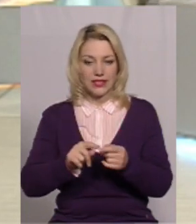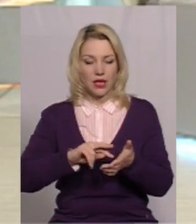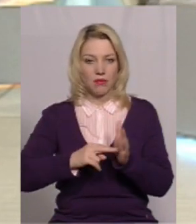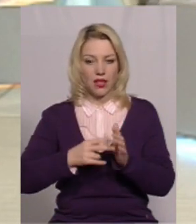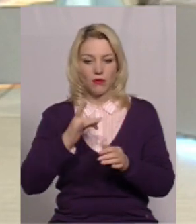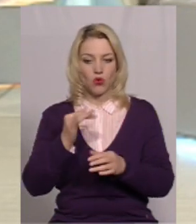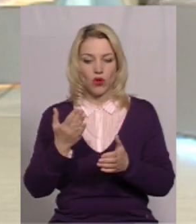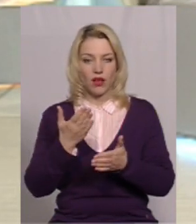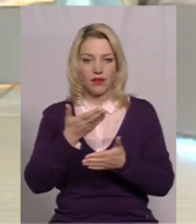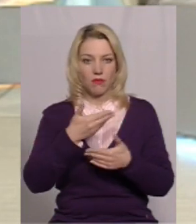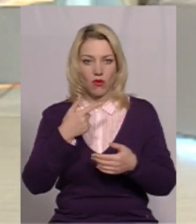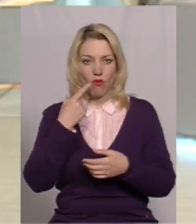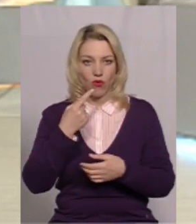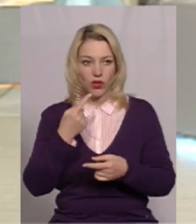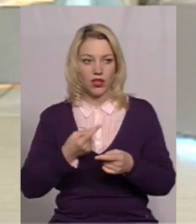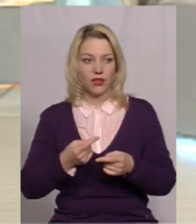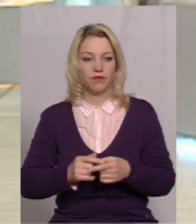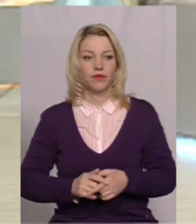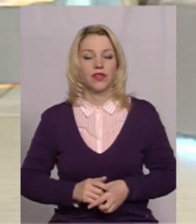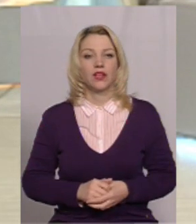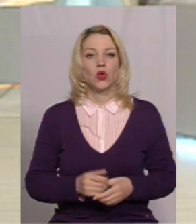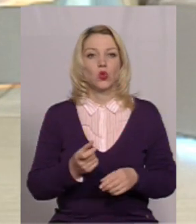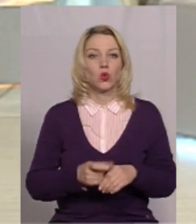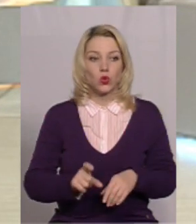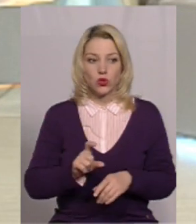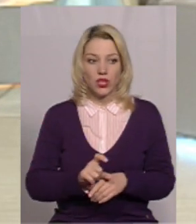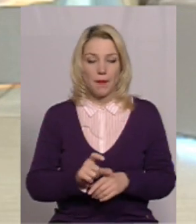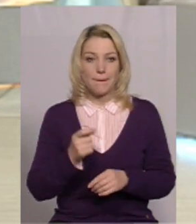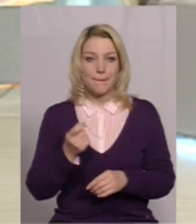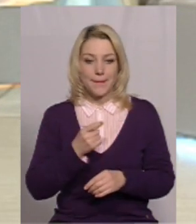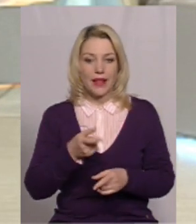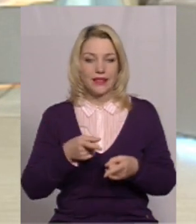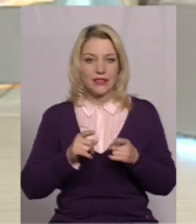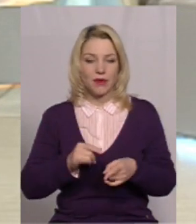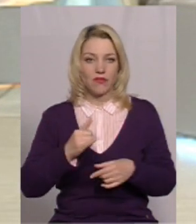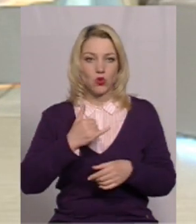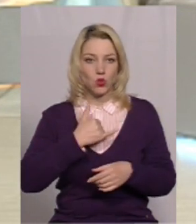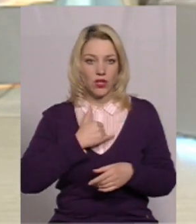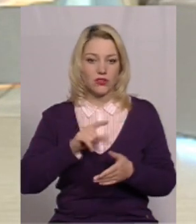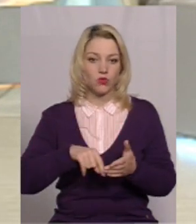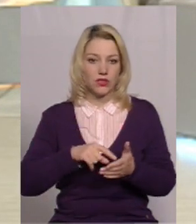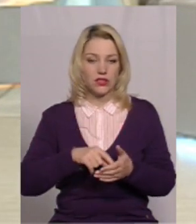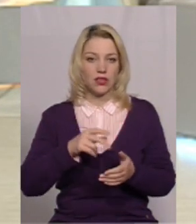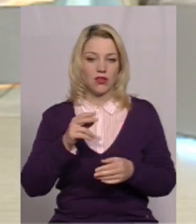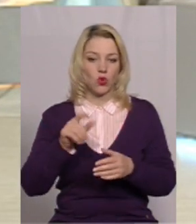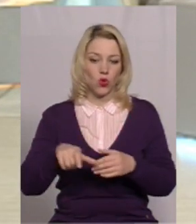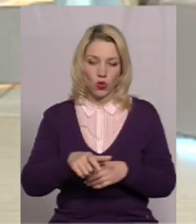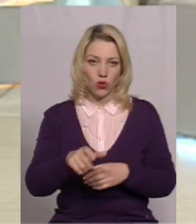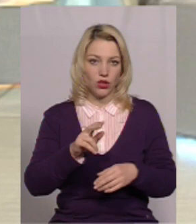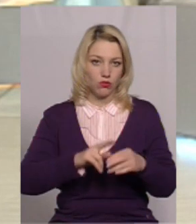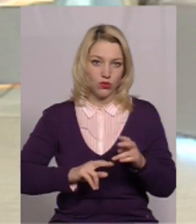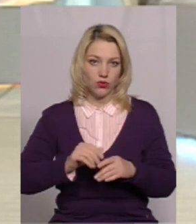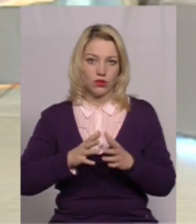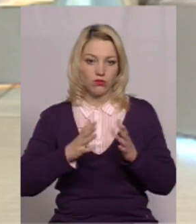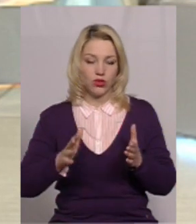який ми говорили от відносно цього? Дуже мало насправді у нас в місті доріг будується. Більшість